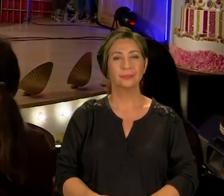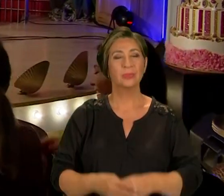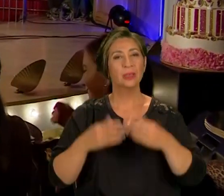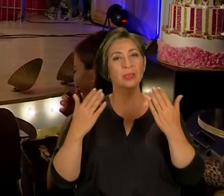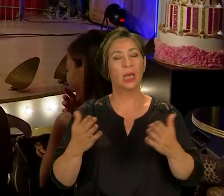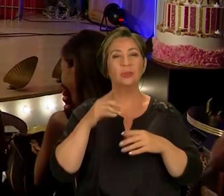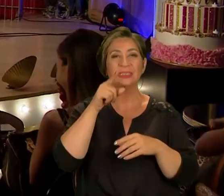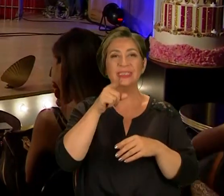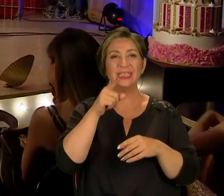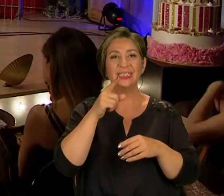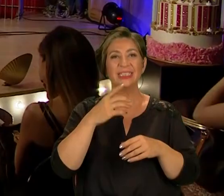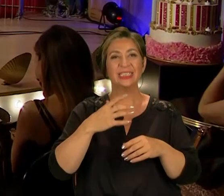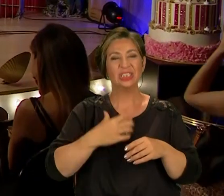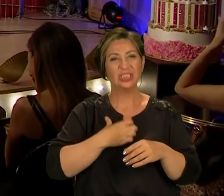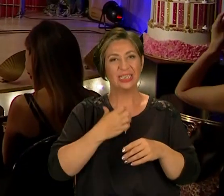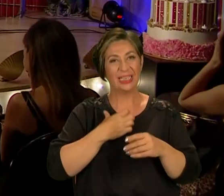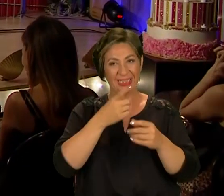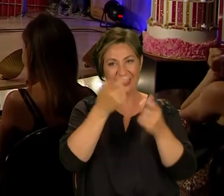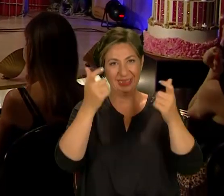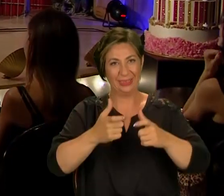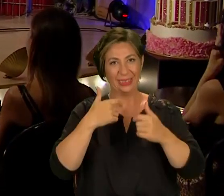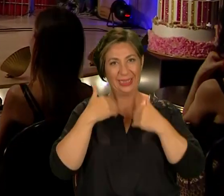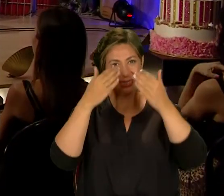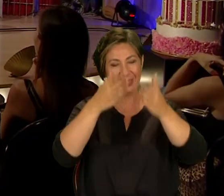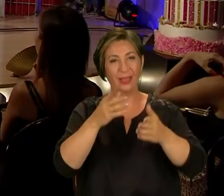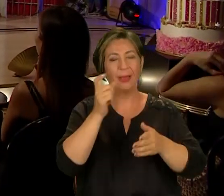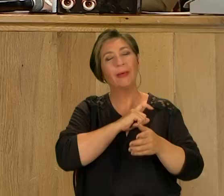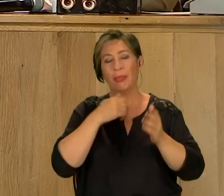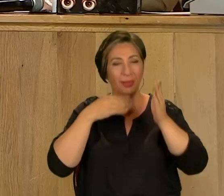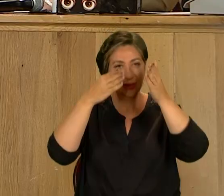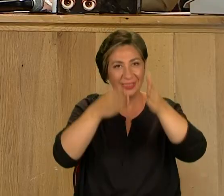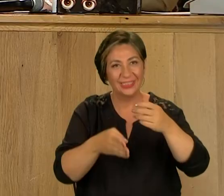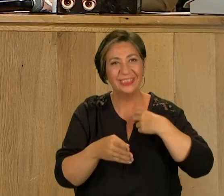Ya senin çileye gittik. Değil mi? Yanlışlıkla gittik.